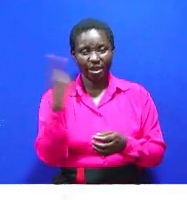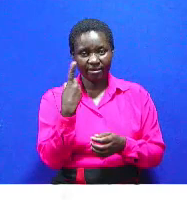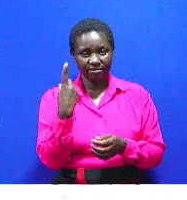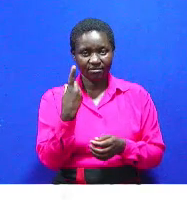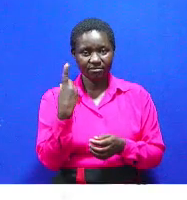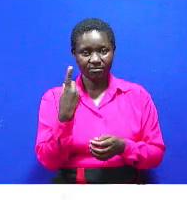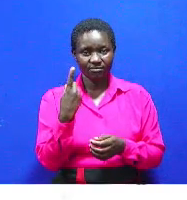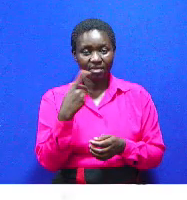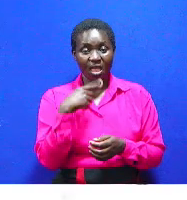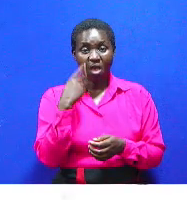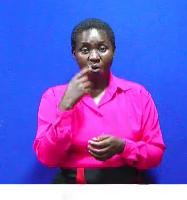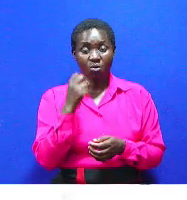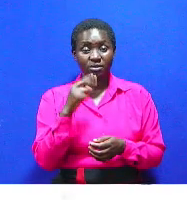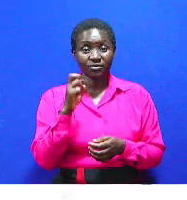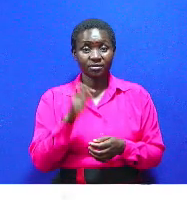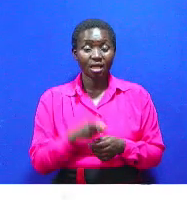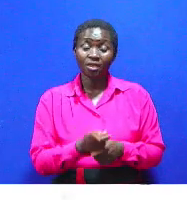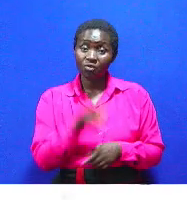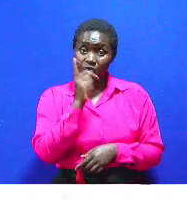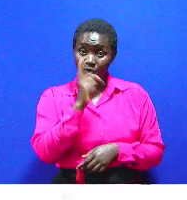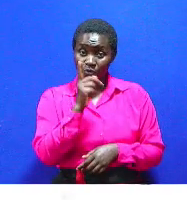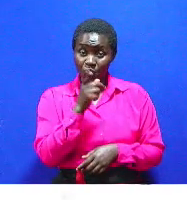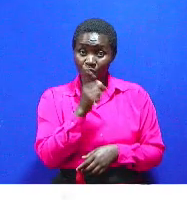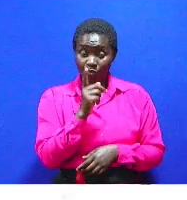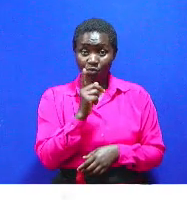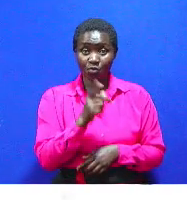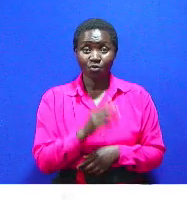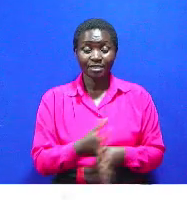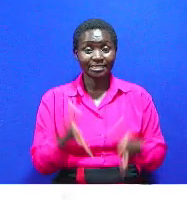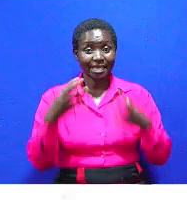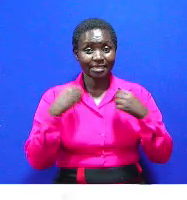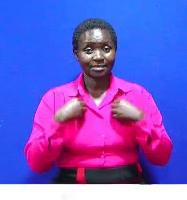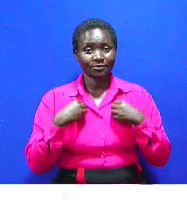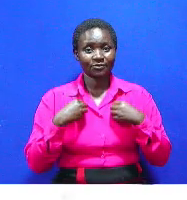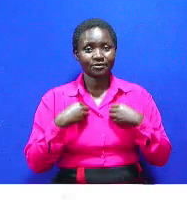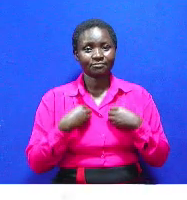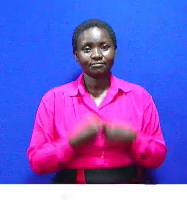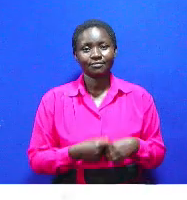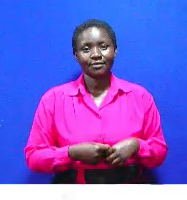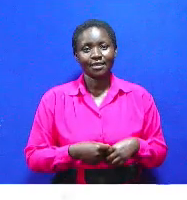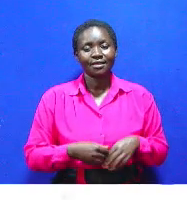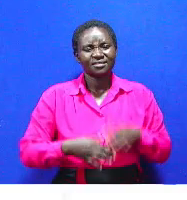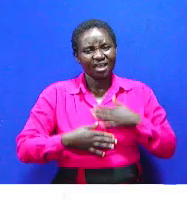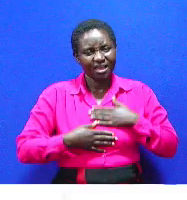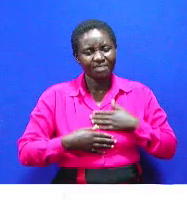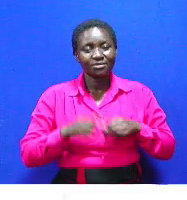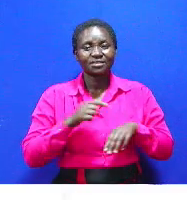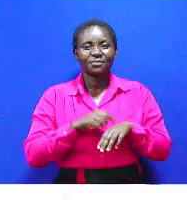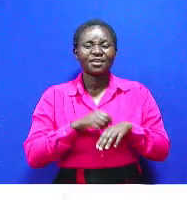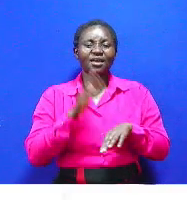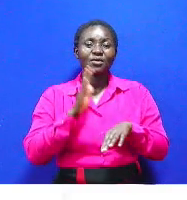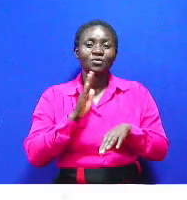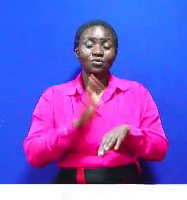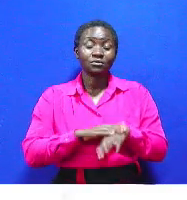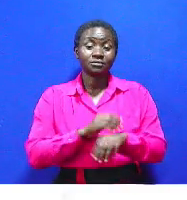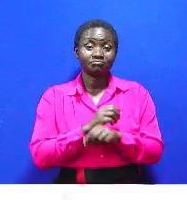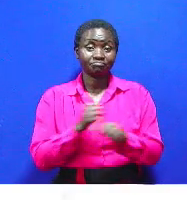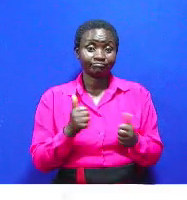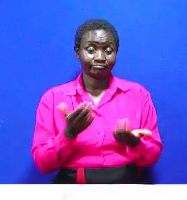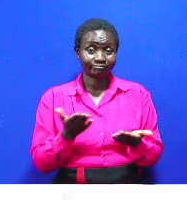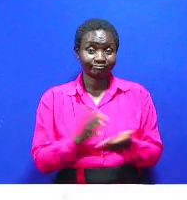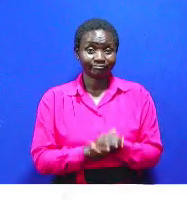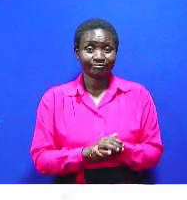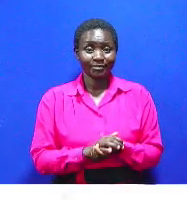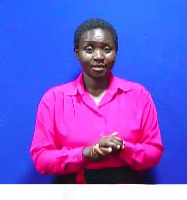togambira buno munyali bari. Aye osoro otari gwancha. Omwe ambo time chinga chingia. Ekiagere sikwa card